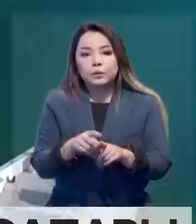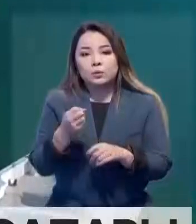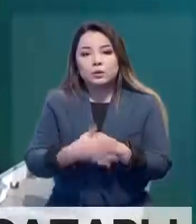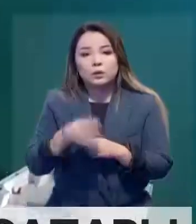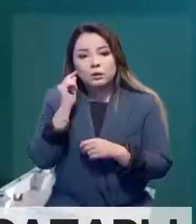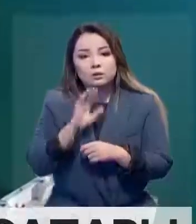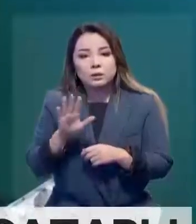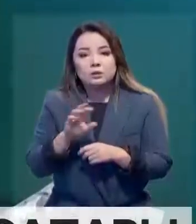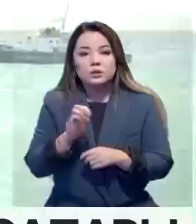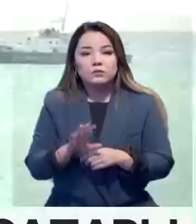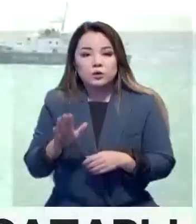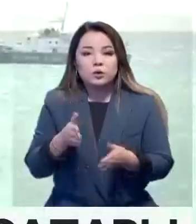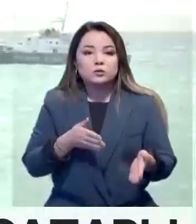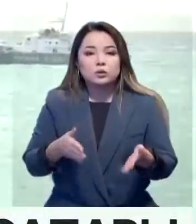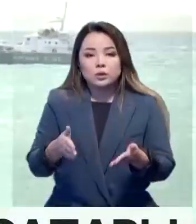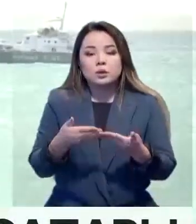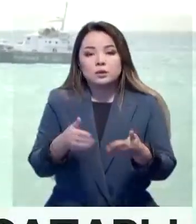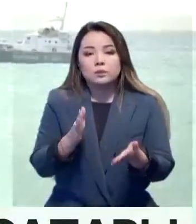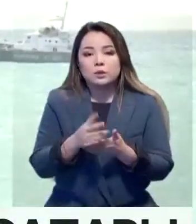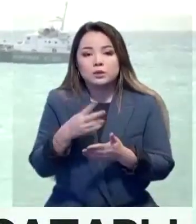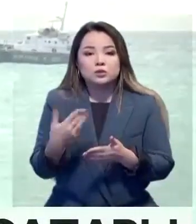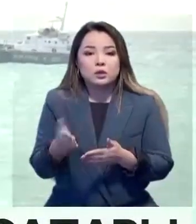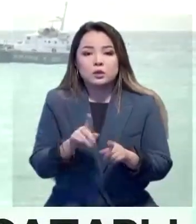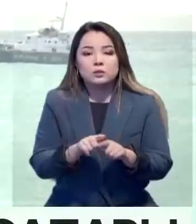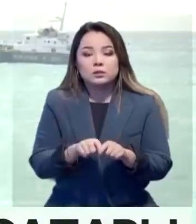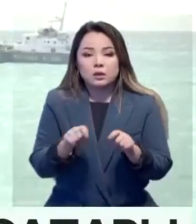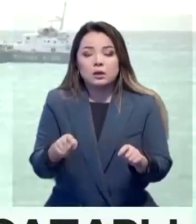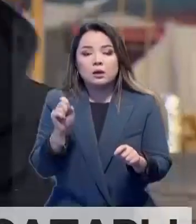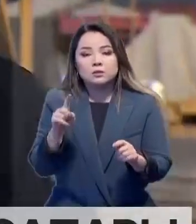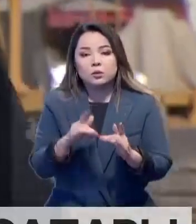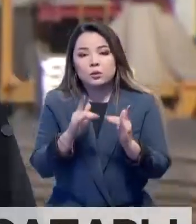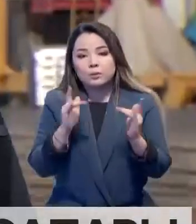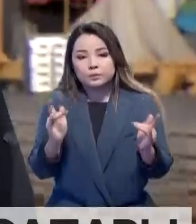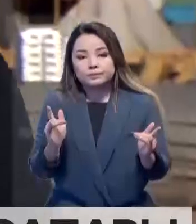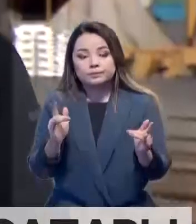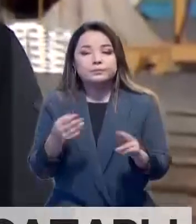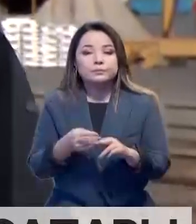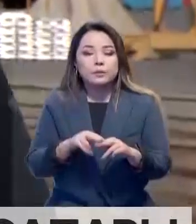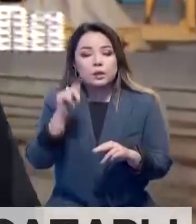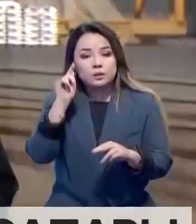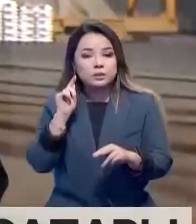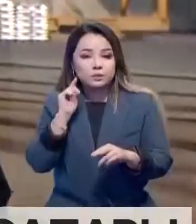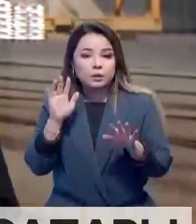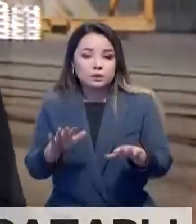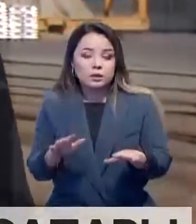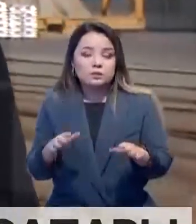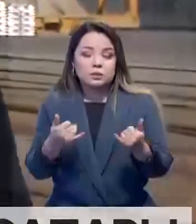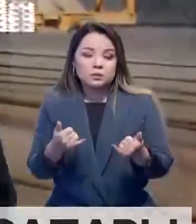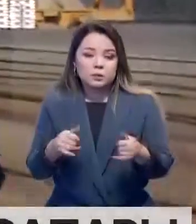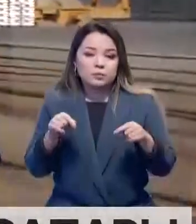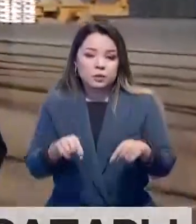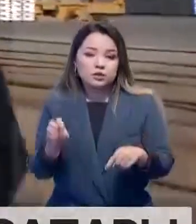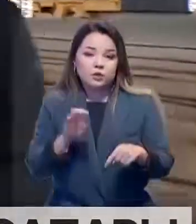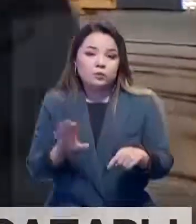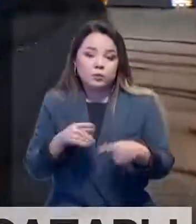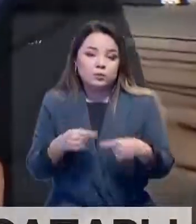Орталық Азия елдері үшін Еуропаға шығатын қақпа әрі екі жақты жалғап отырған алтын көпір. Бұл Әзербайжандағы Әләт порты дәл осы жерден